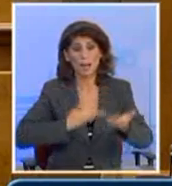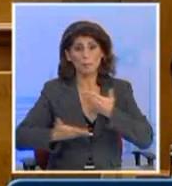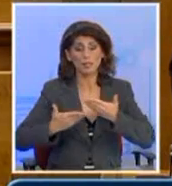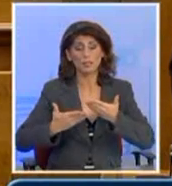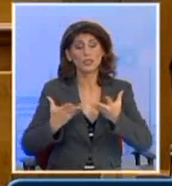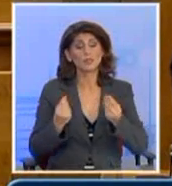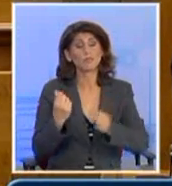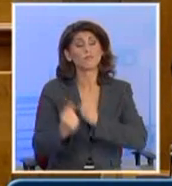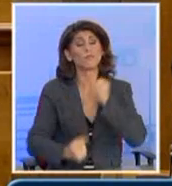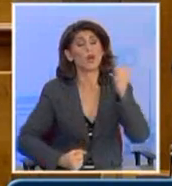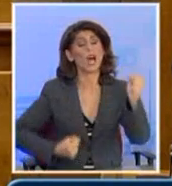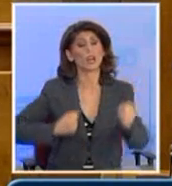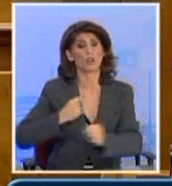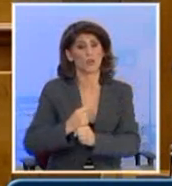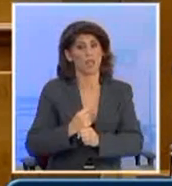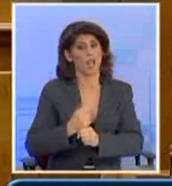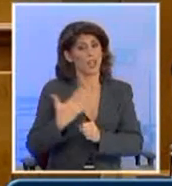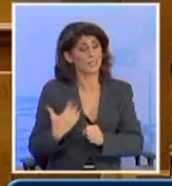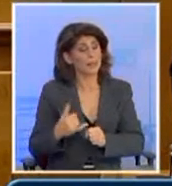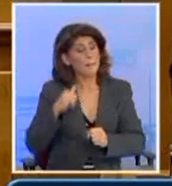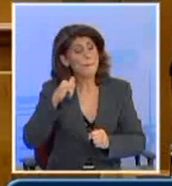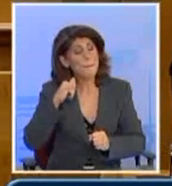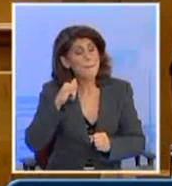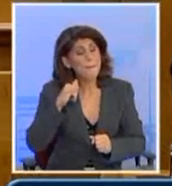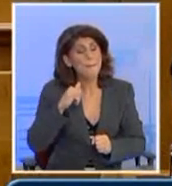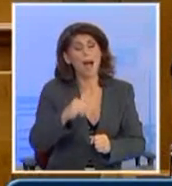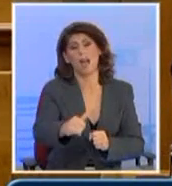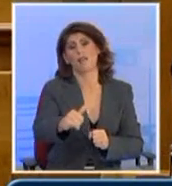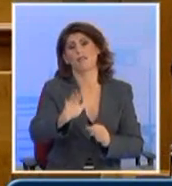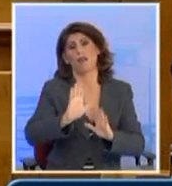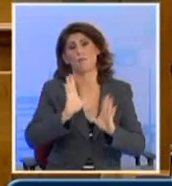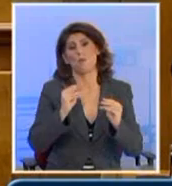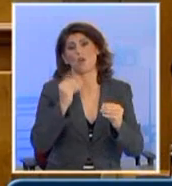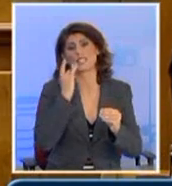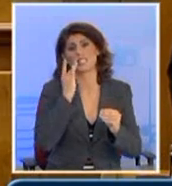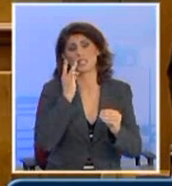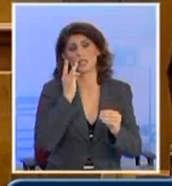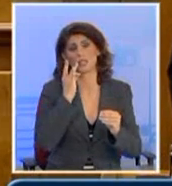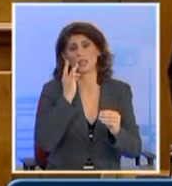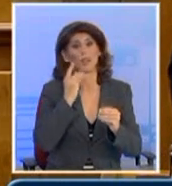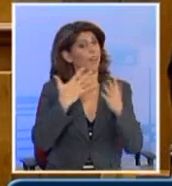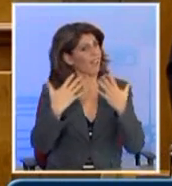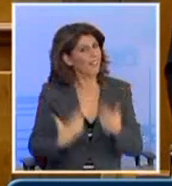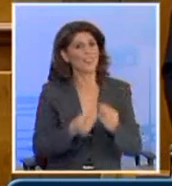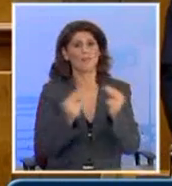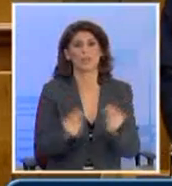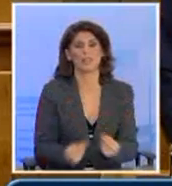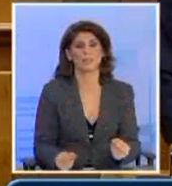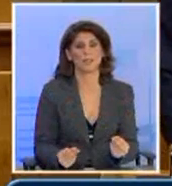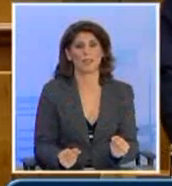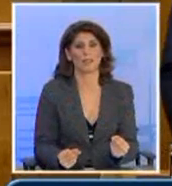χρόνια, είναι και ήταν πάντοτε πάρα πολύ σκληρή, έφερε αποτελέσματα.